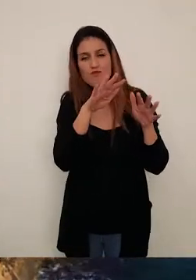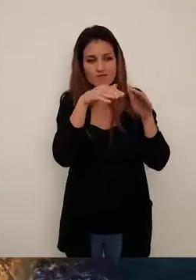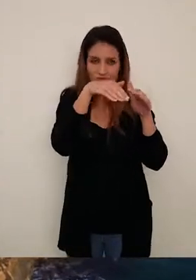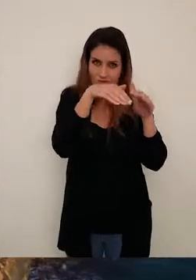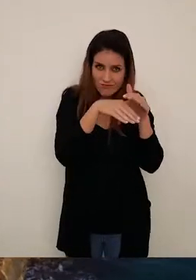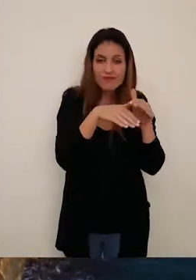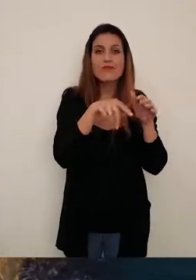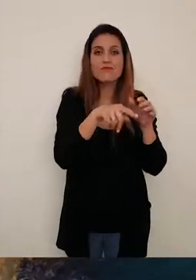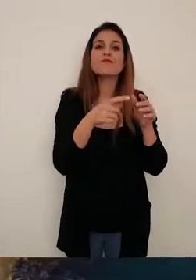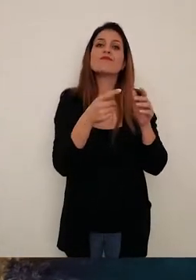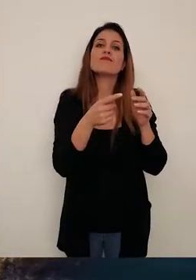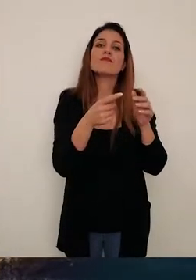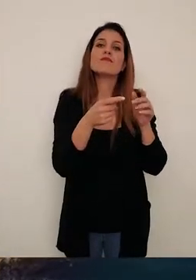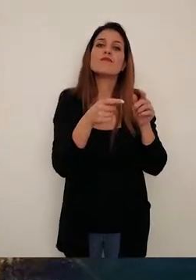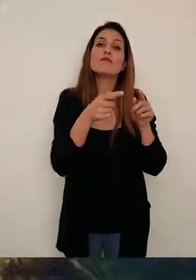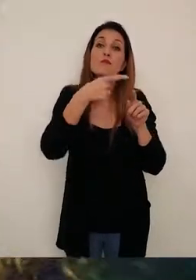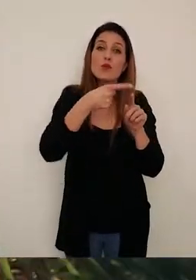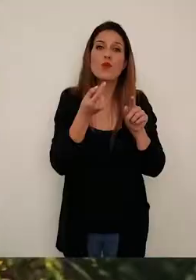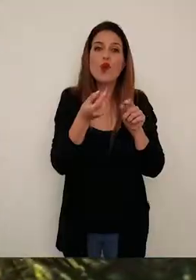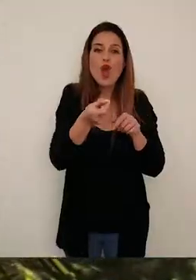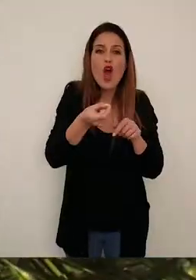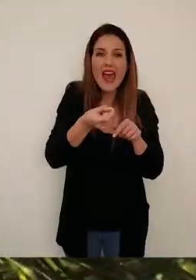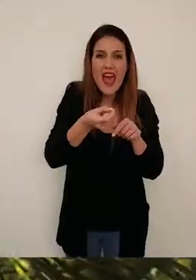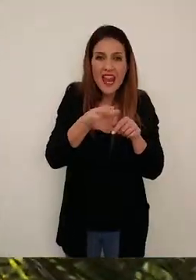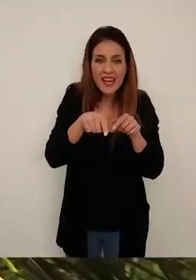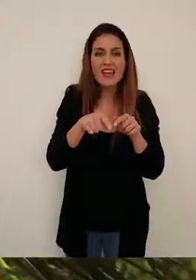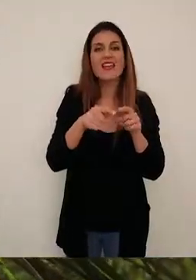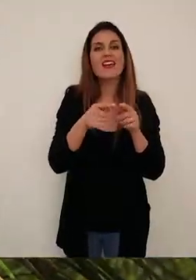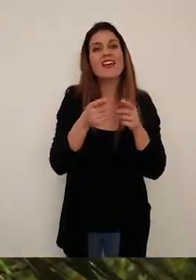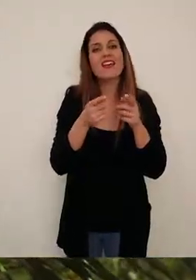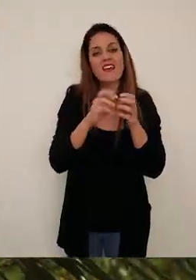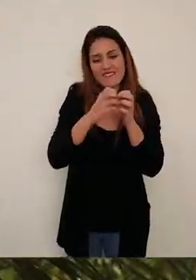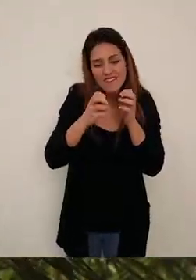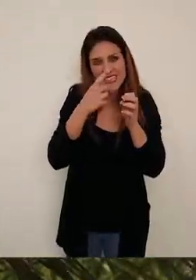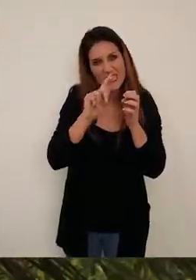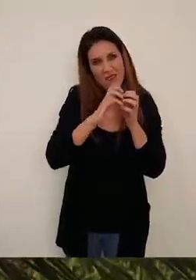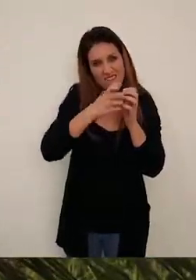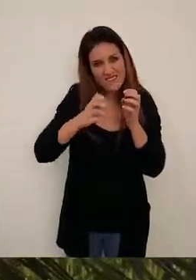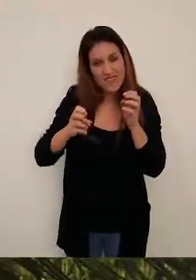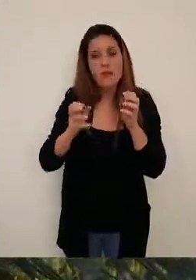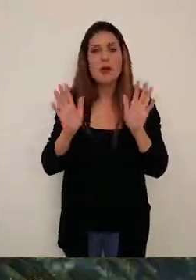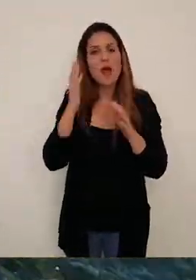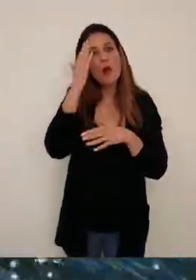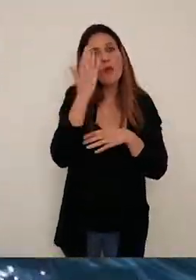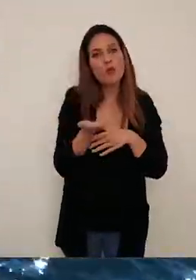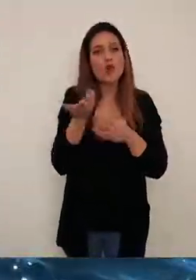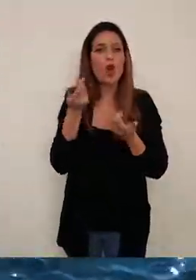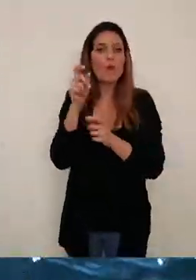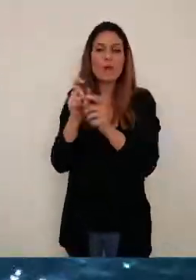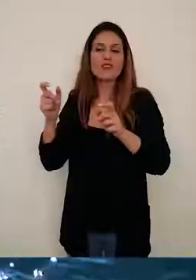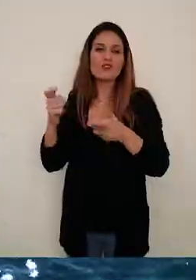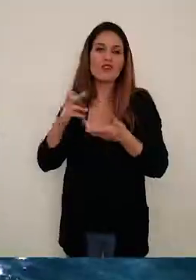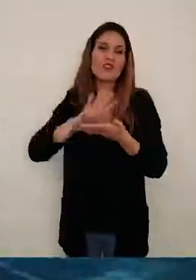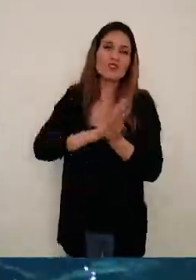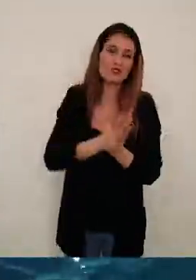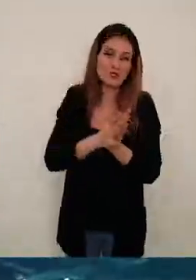origine carsica, e dalla presenza di specie corallifere di varia natura, che nel tempo purtroppo l'uomo ha contribuito a